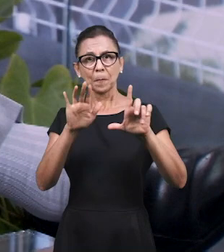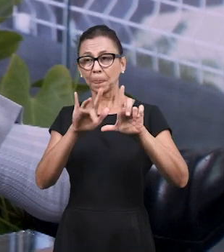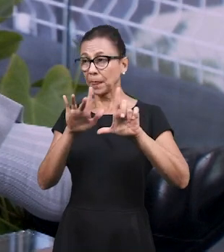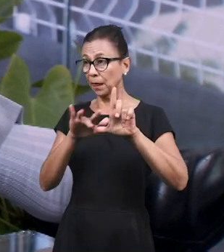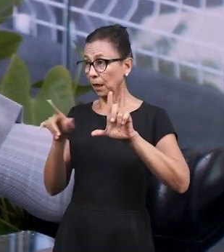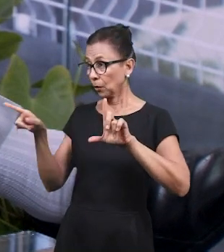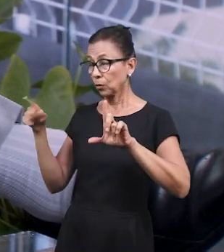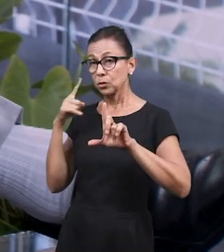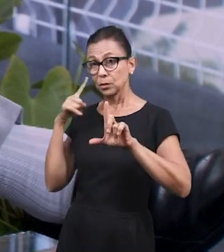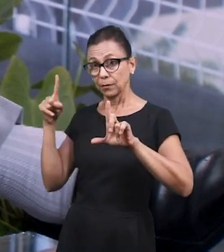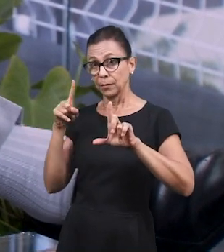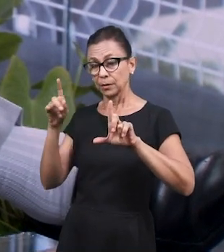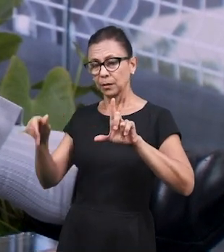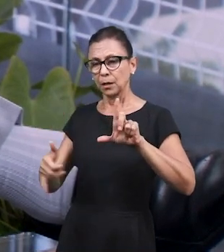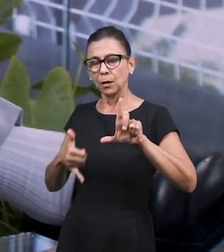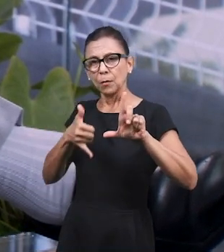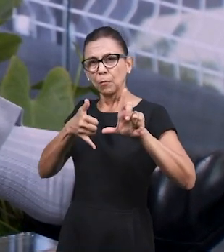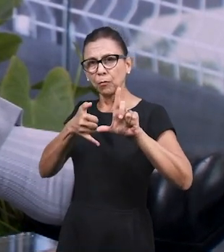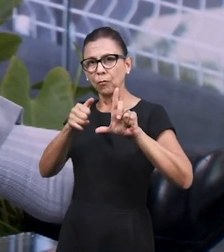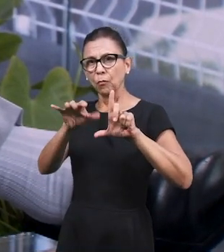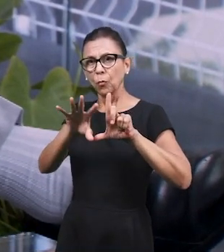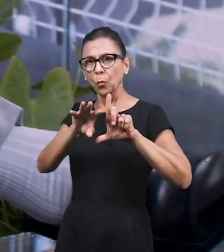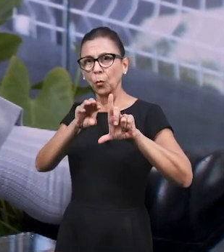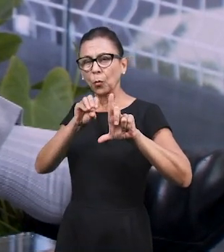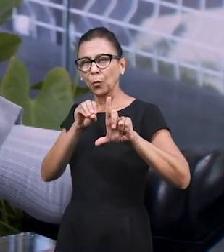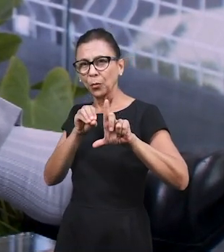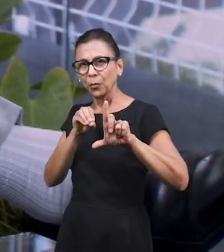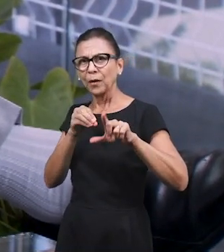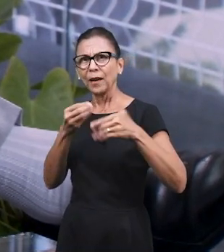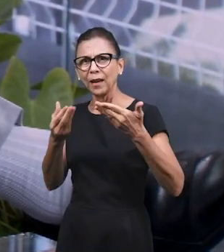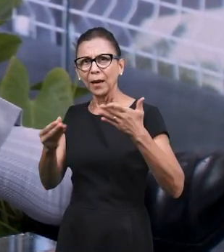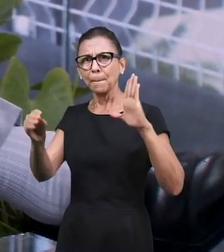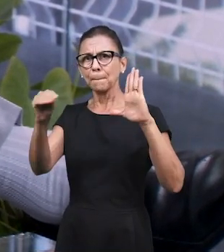Interagissez avec nous, pointez l'appareil photo de votre smartphone